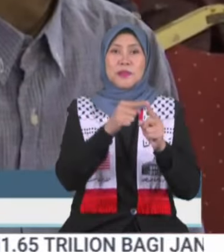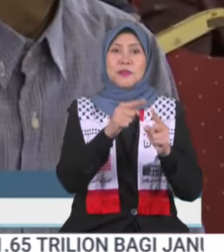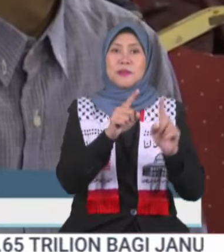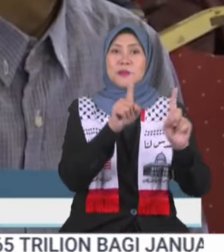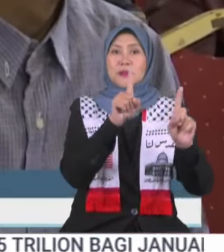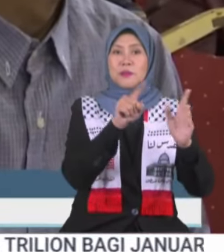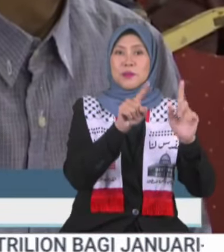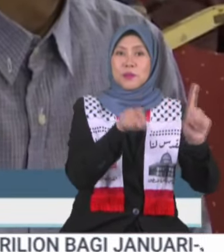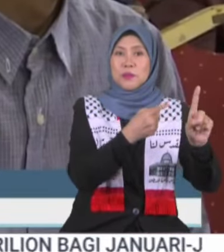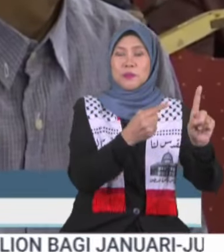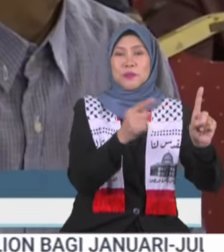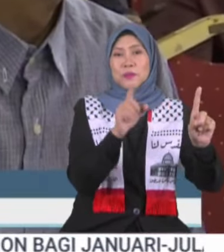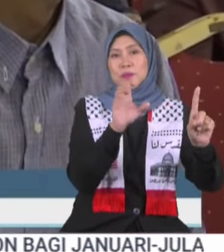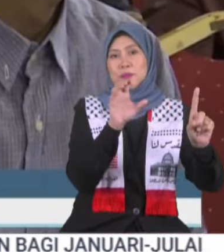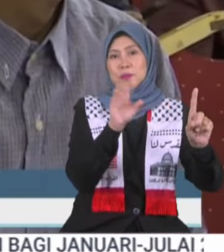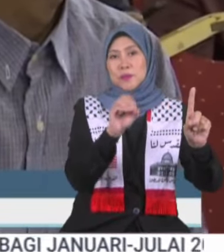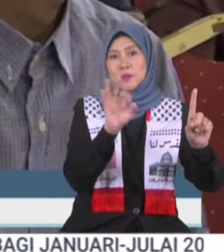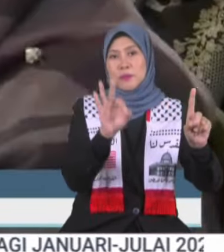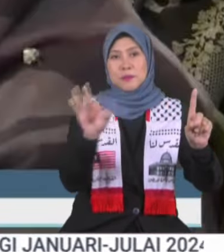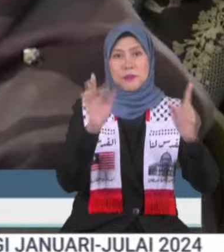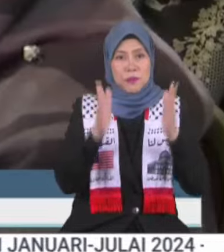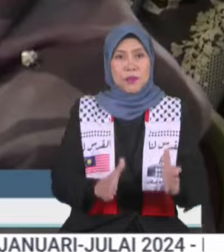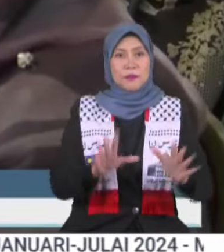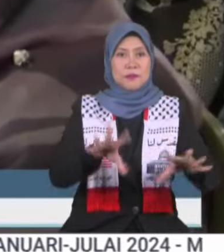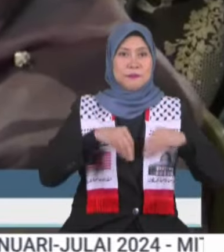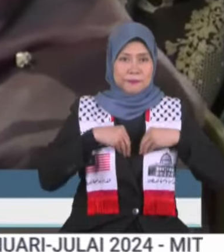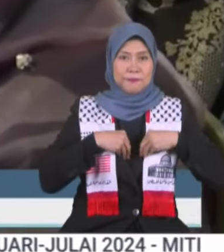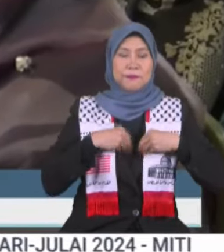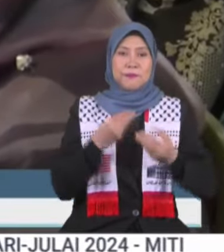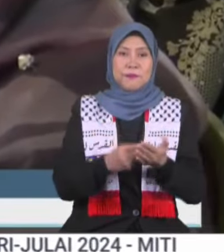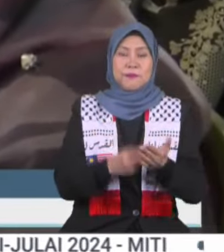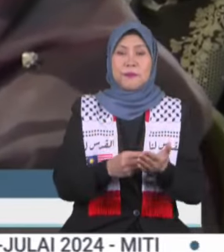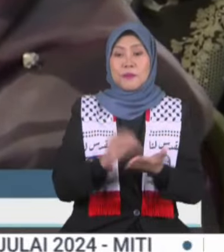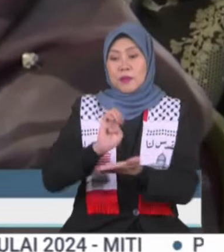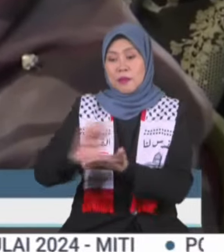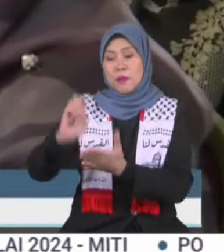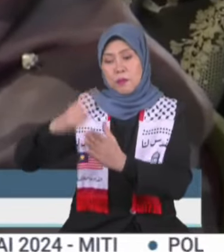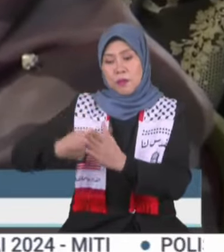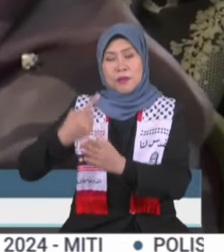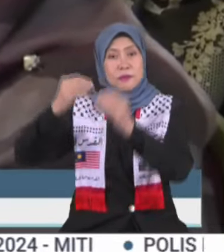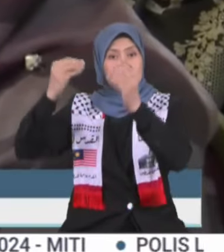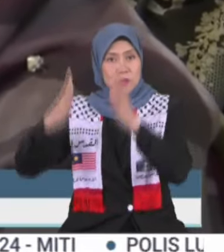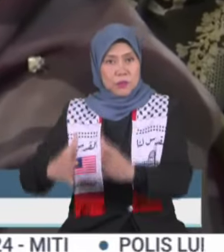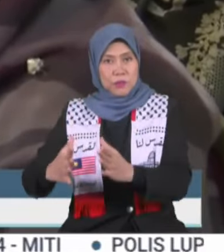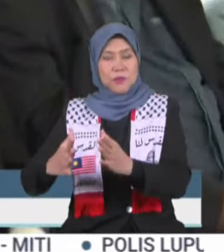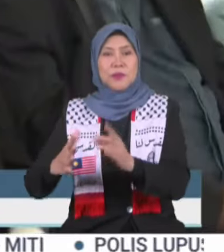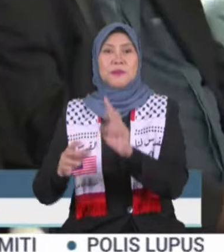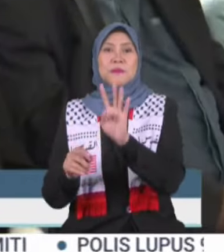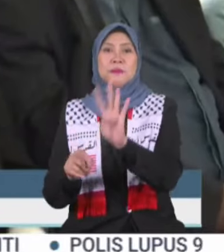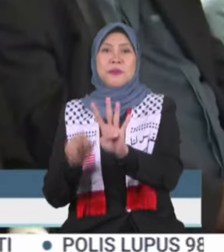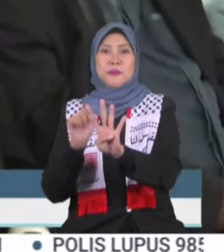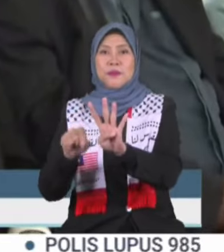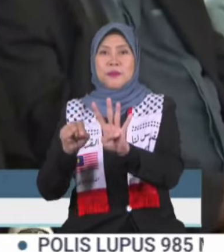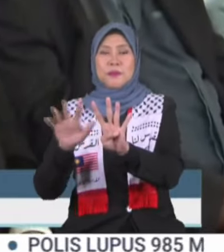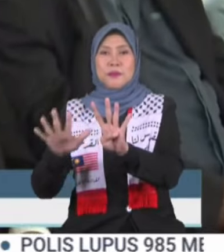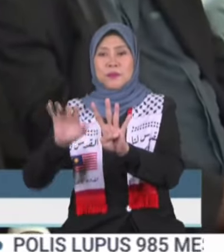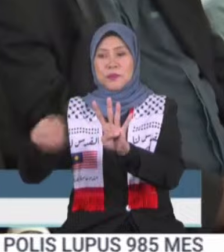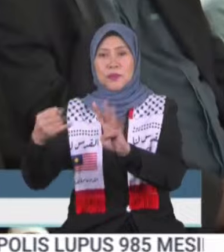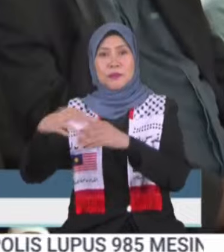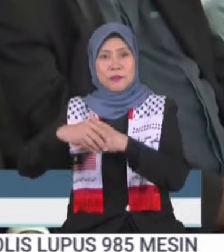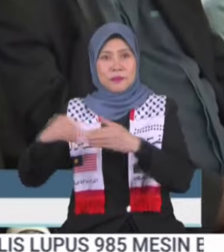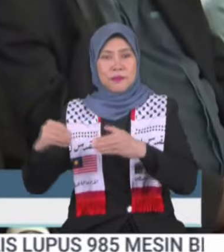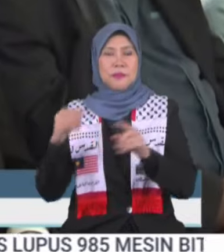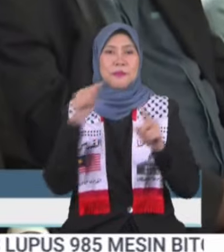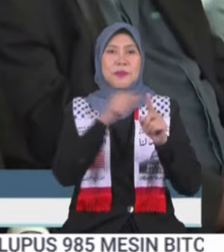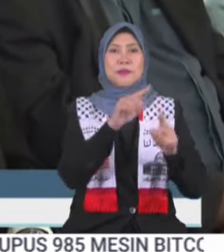1000 699 penerima diikuti elaun bulanan guru takmir r4.54 juta